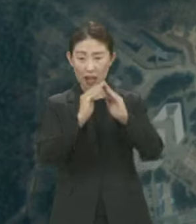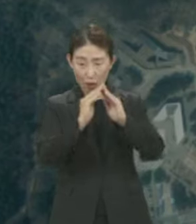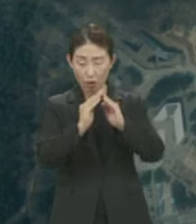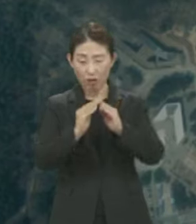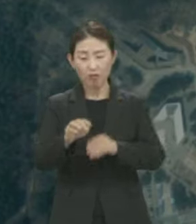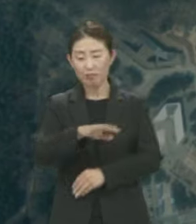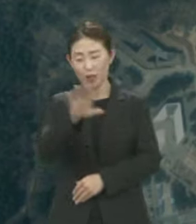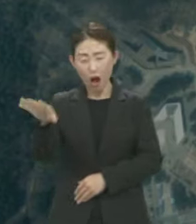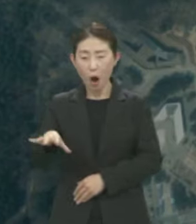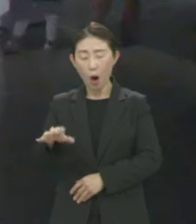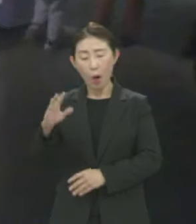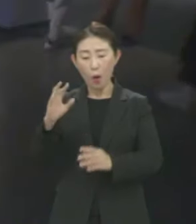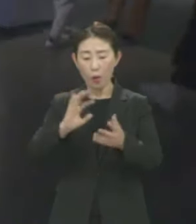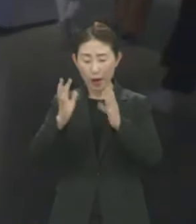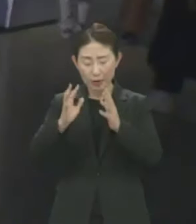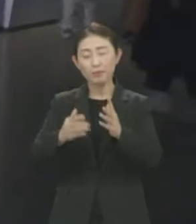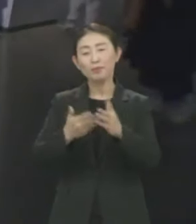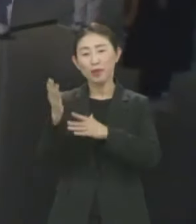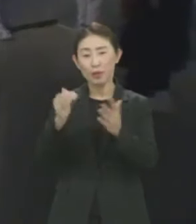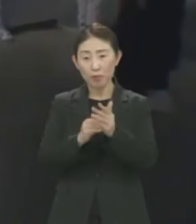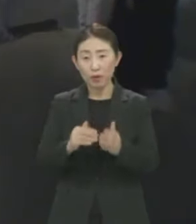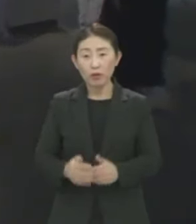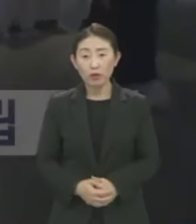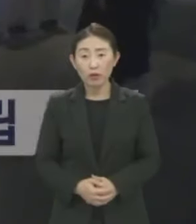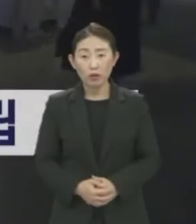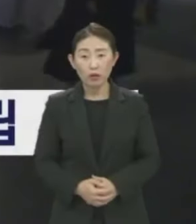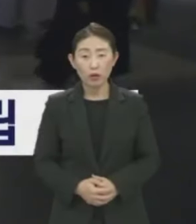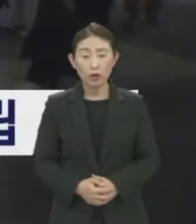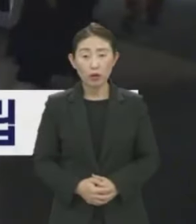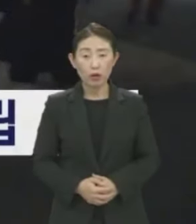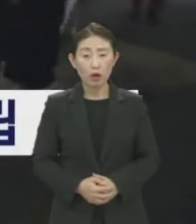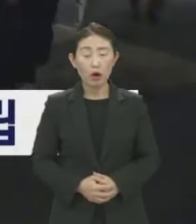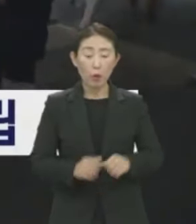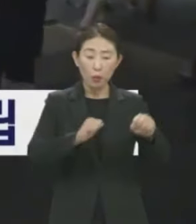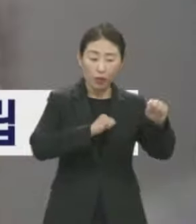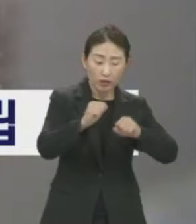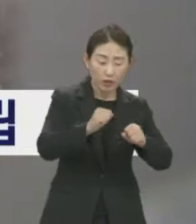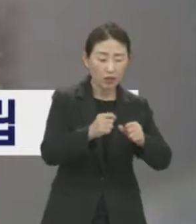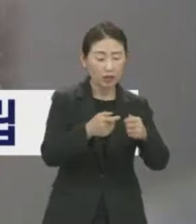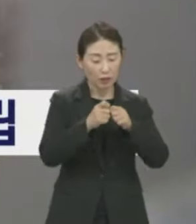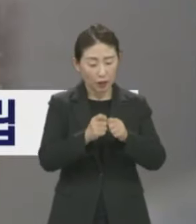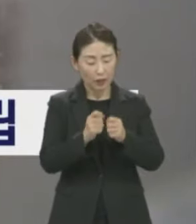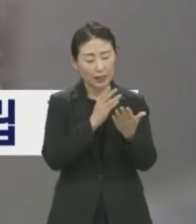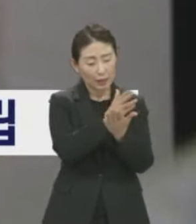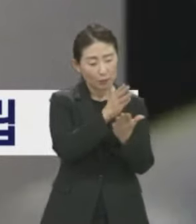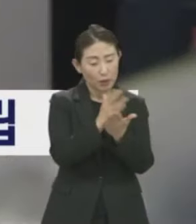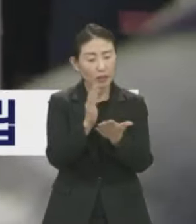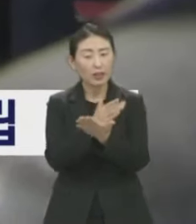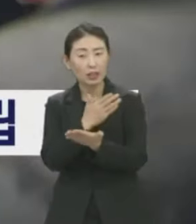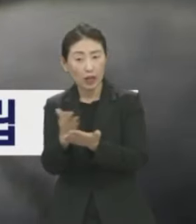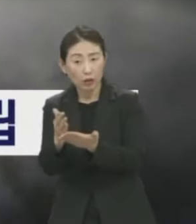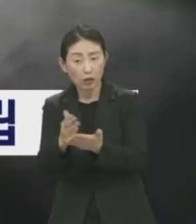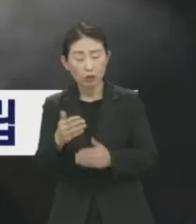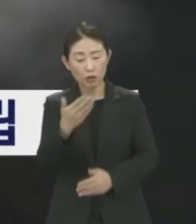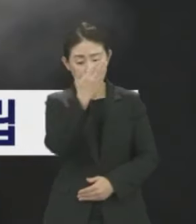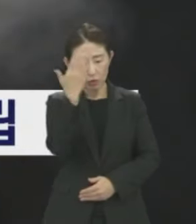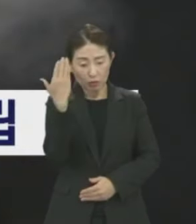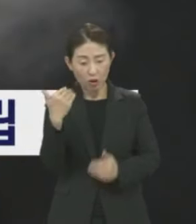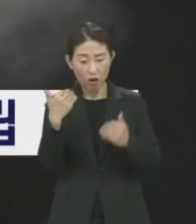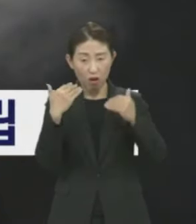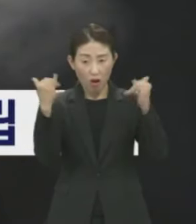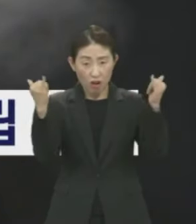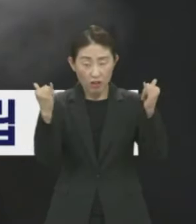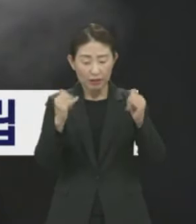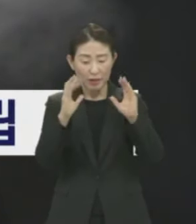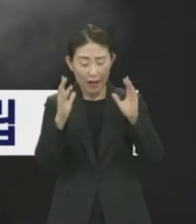회의를 통과했습니다. 국내 독립운동을 세분화하고 성인과 청소년, 어린이 등 다양한 연령층이 체험할 수